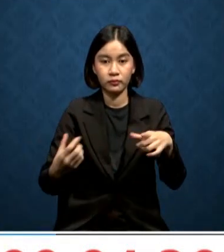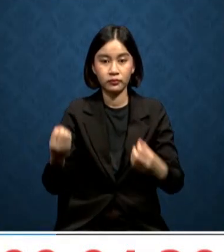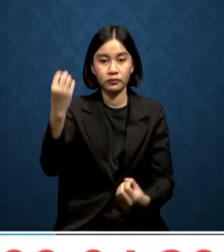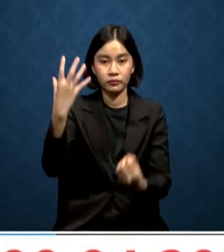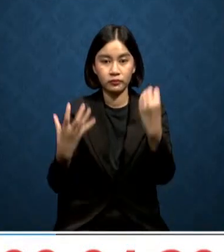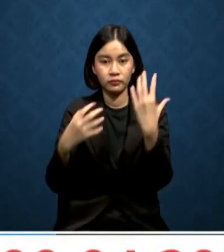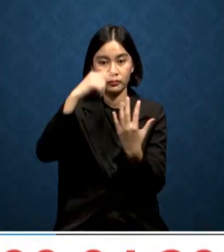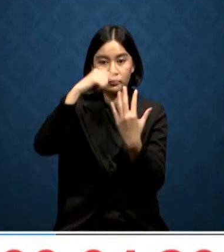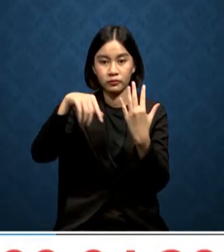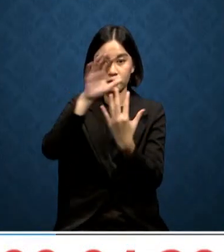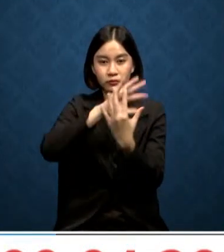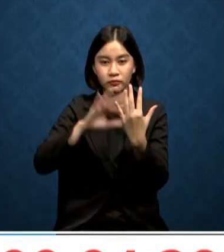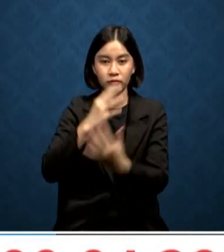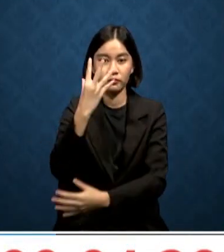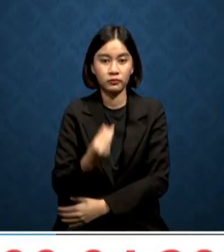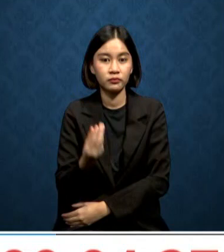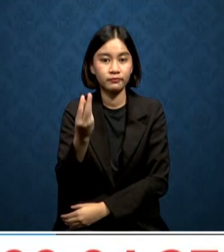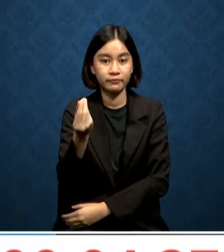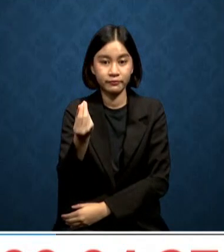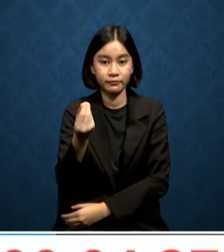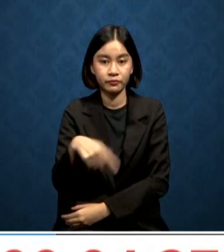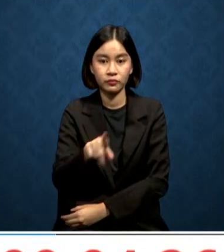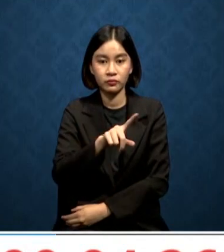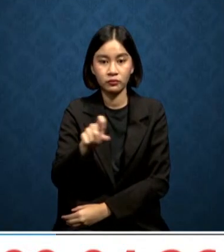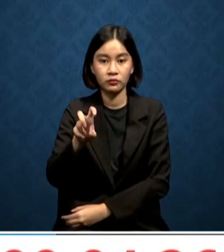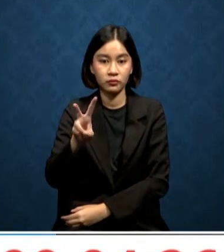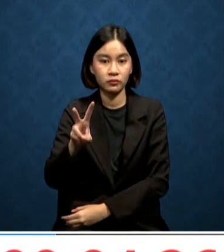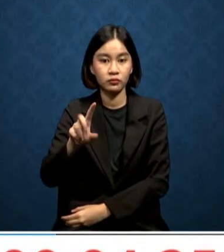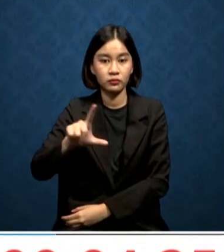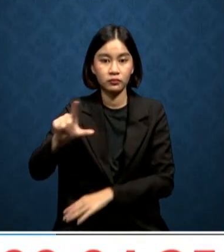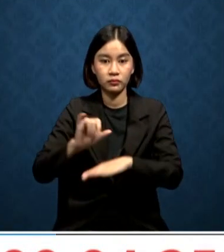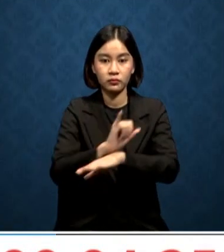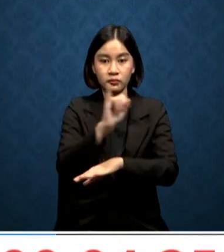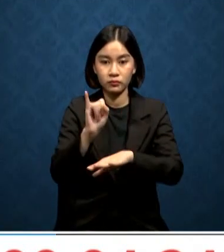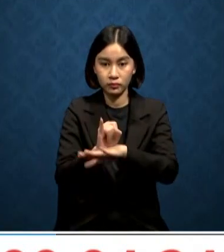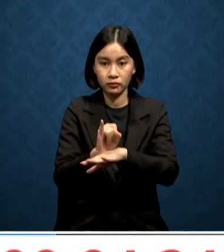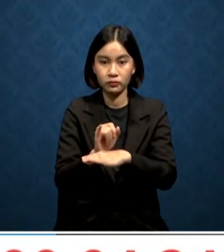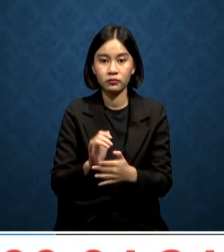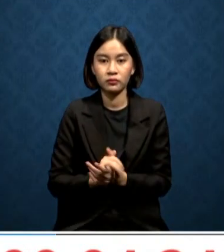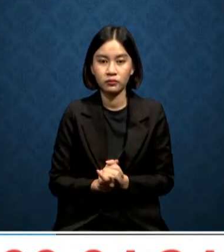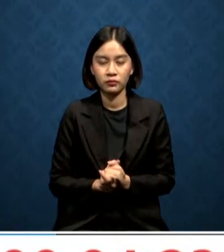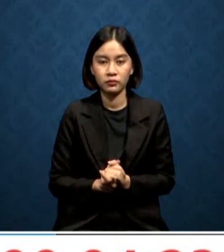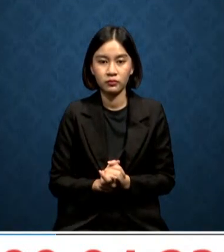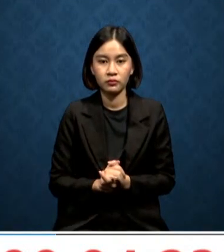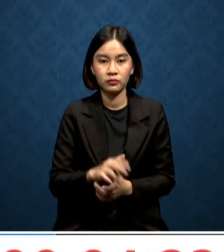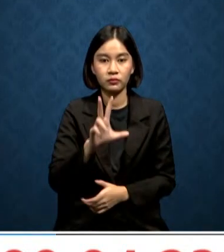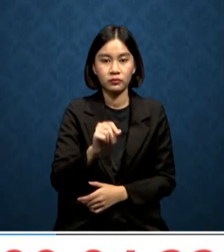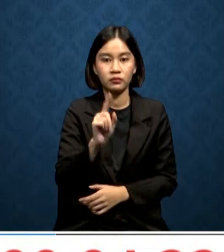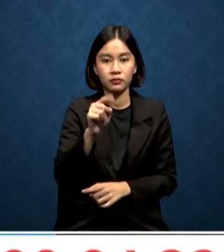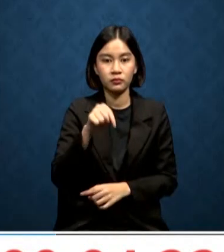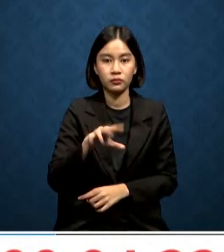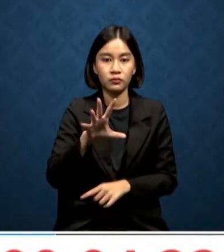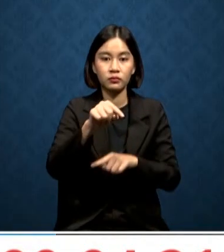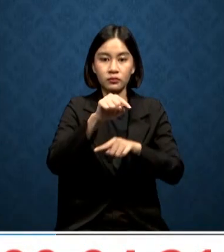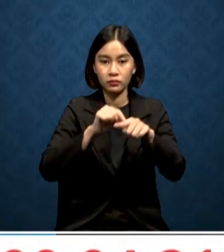ทศเหลืออยู่เพียงแค่102ล้านไร่เศษนะครับคิดเป็นร้อยละ